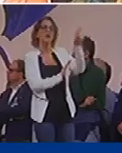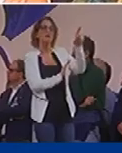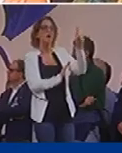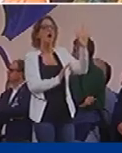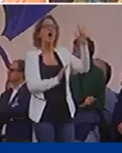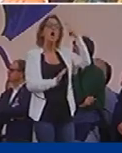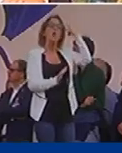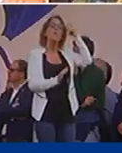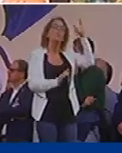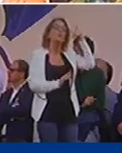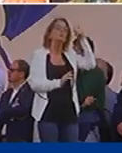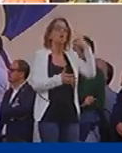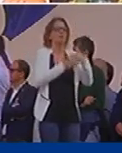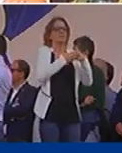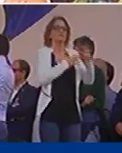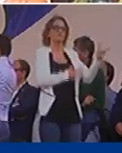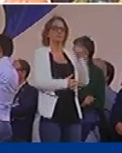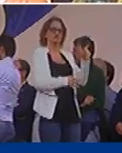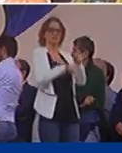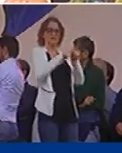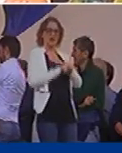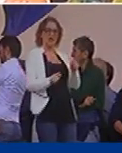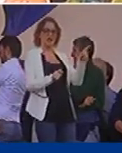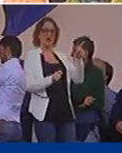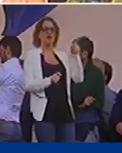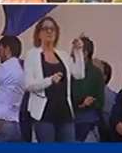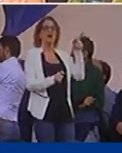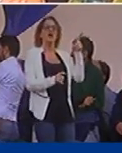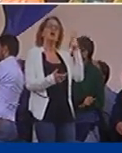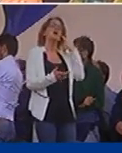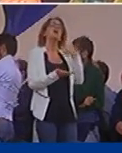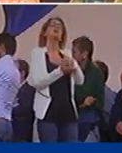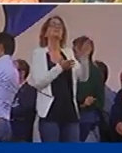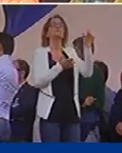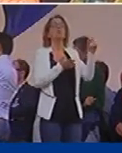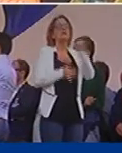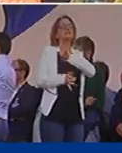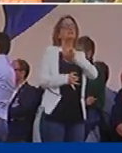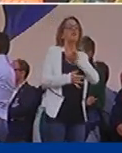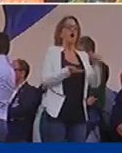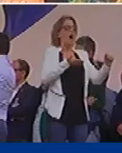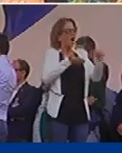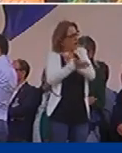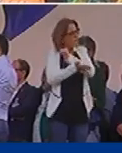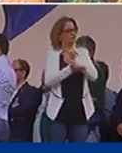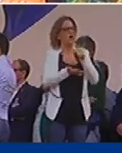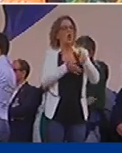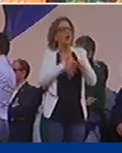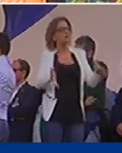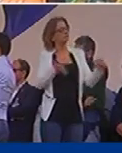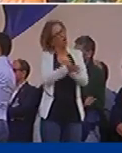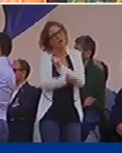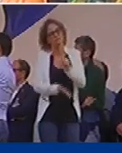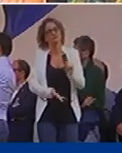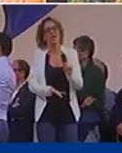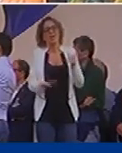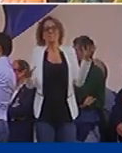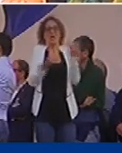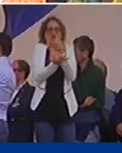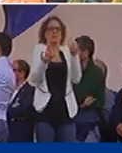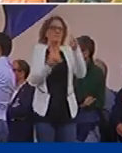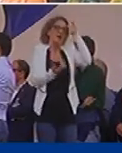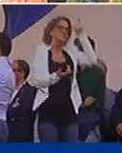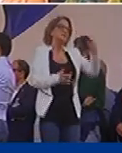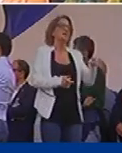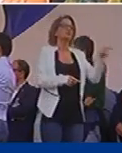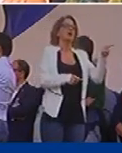culturalmente vicini a noi e che si rifiutano di cancellare le loro identità e le loro radici. Ma par normale che lo Stato italiano,